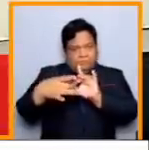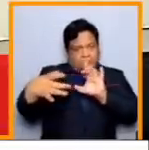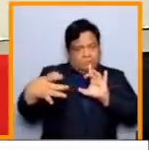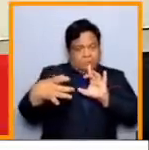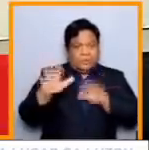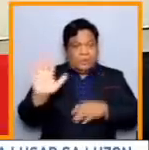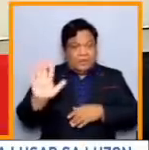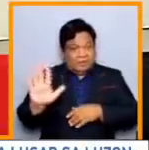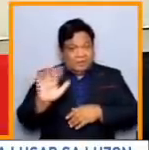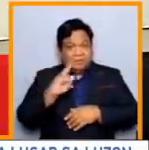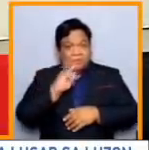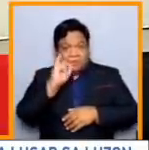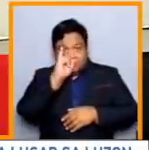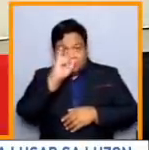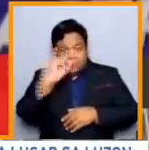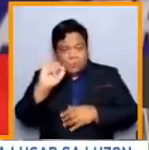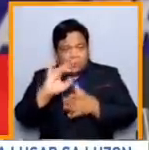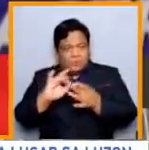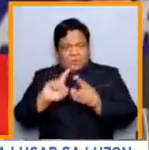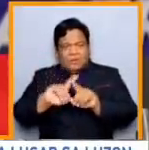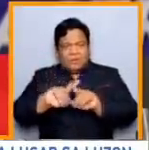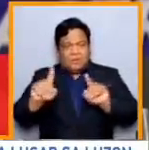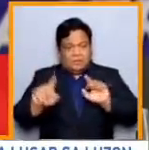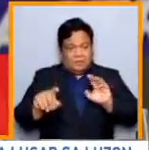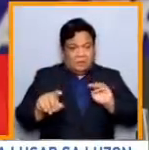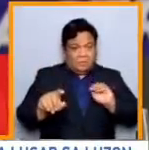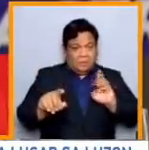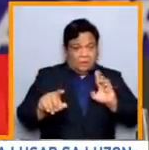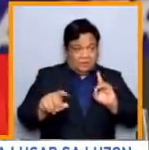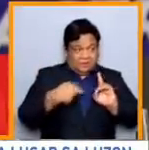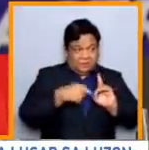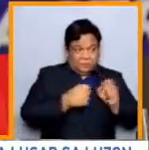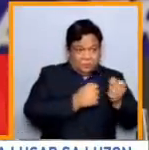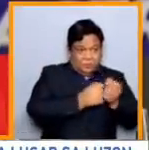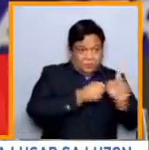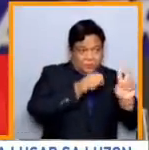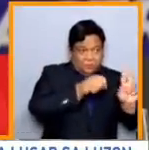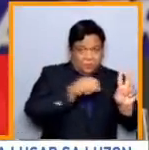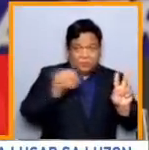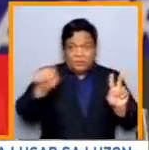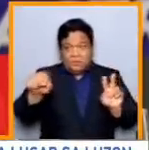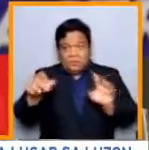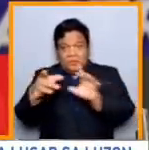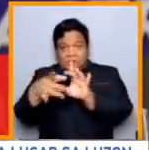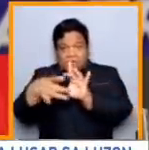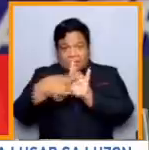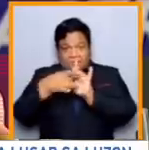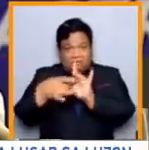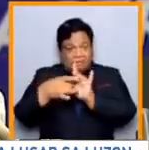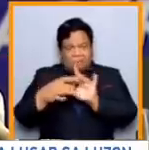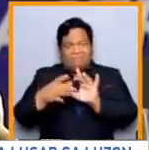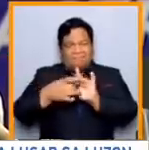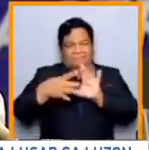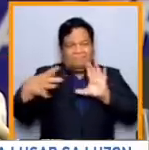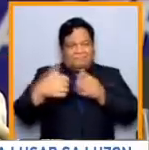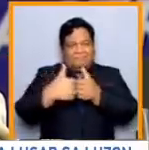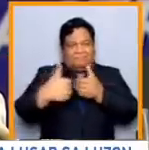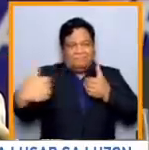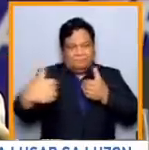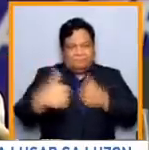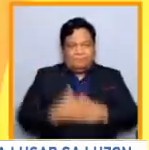iba ang MRRD-NECC ni Castriciones sa MRRD-NECC ni Padilla.